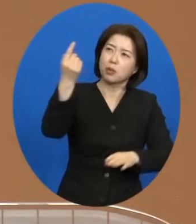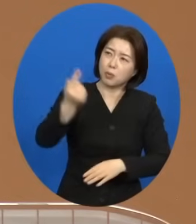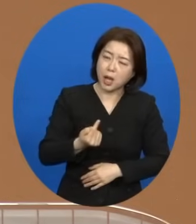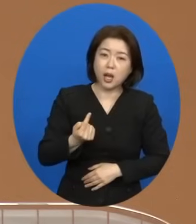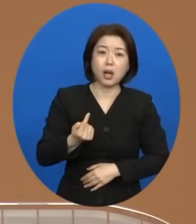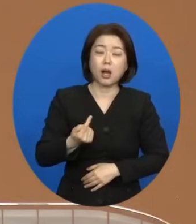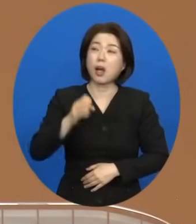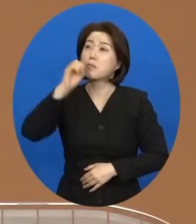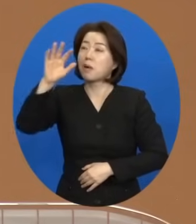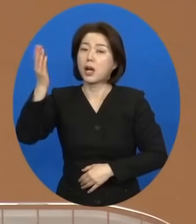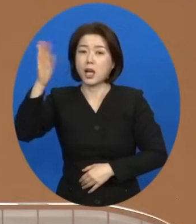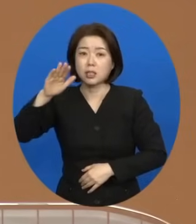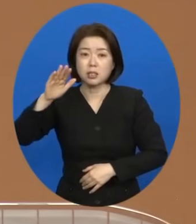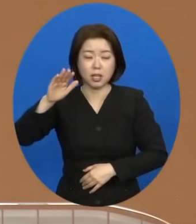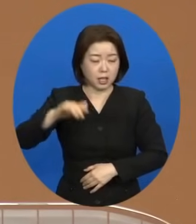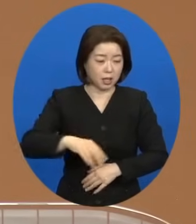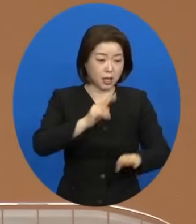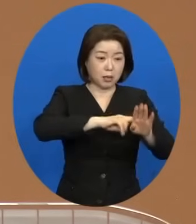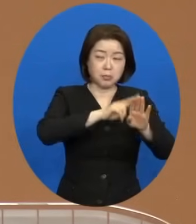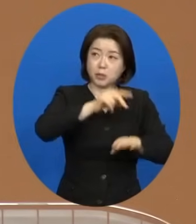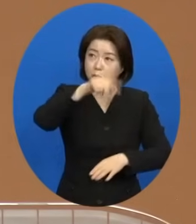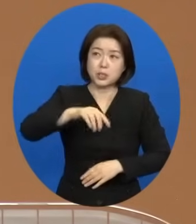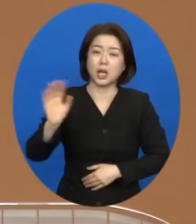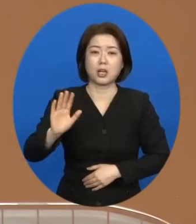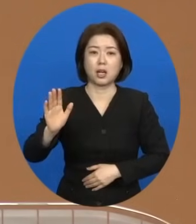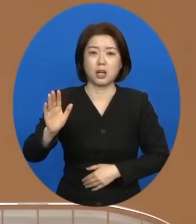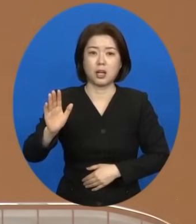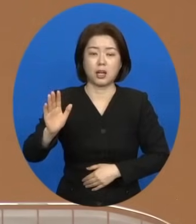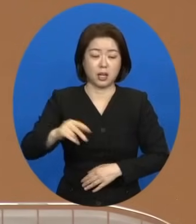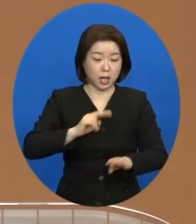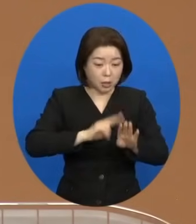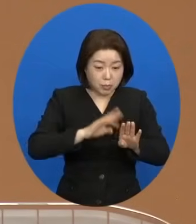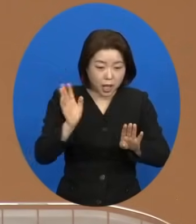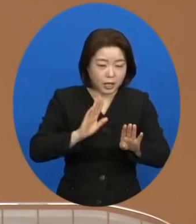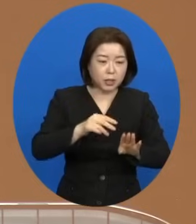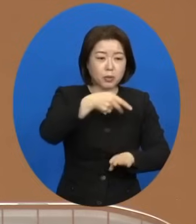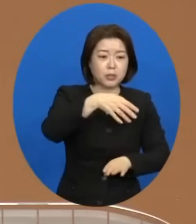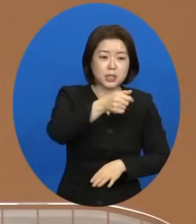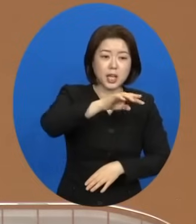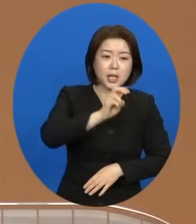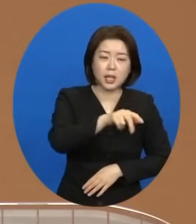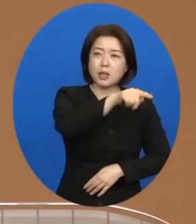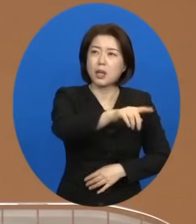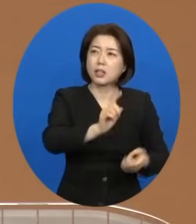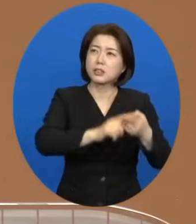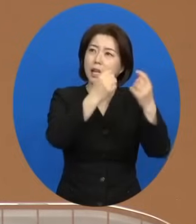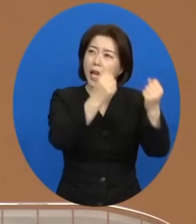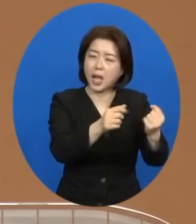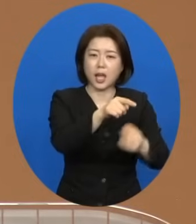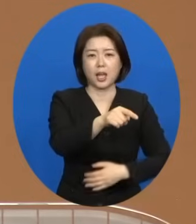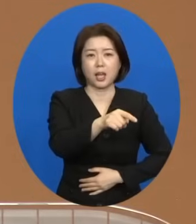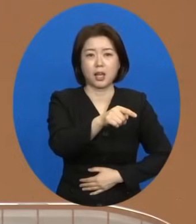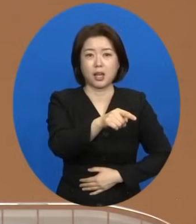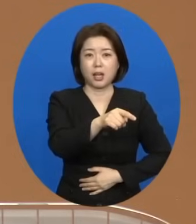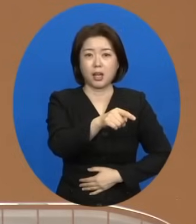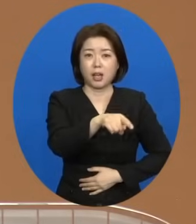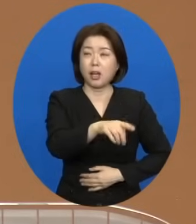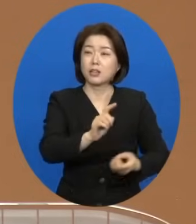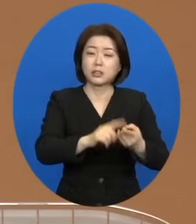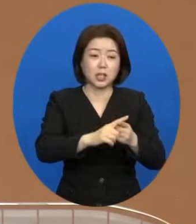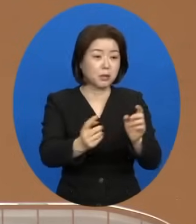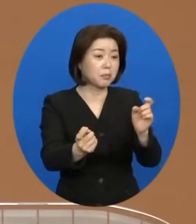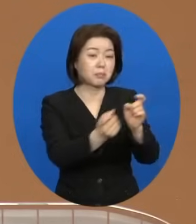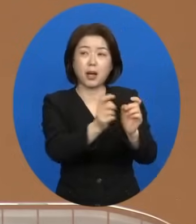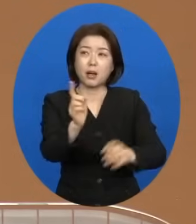했는데 베델로 돌아오지 않아요 어디로 가냐면 세계에니다 세에 머물렀다가 그가 어떤 일을 당하게 되냐면 딸